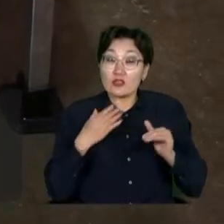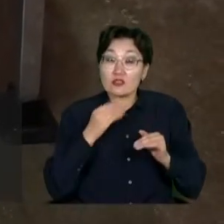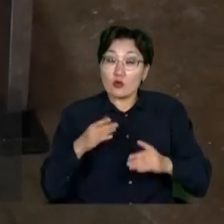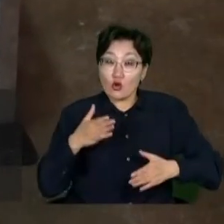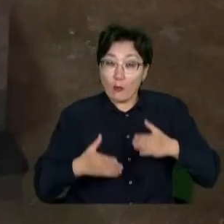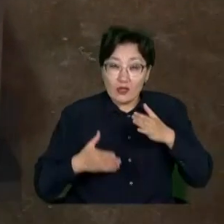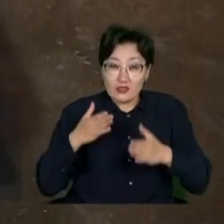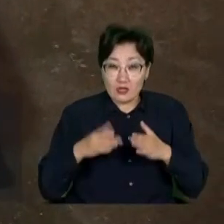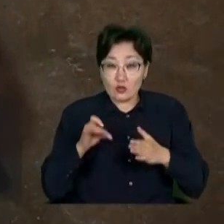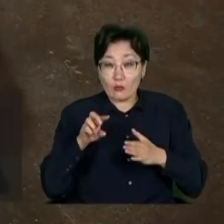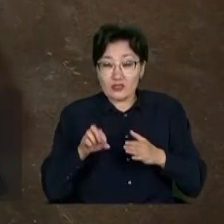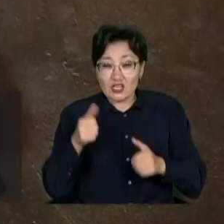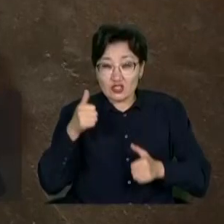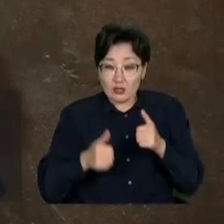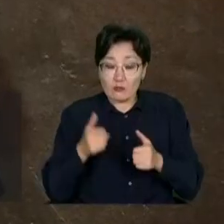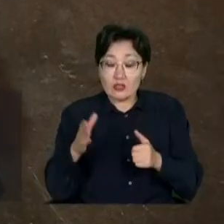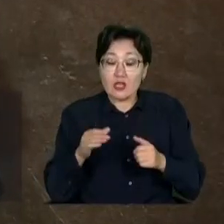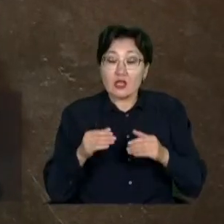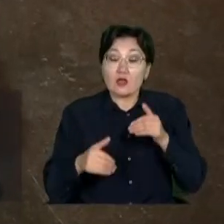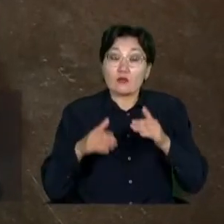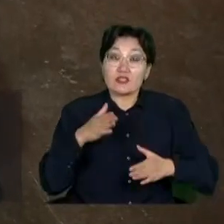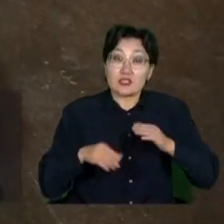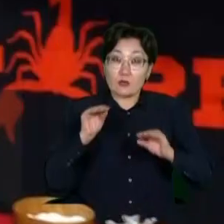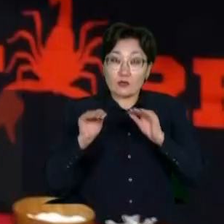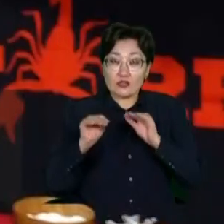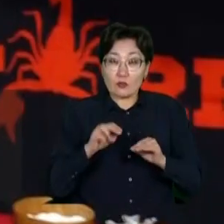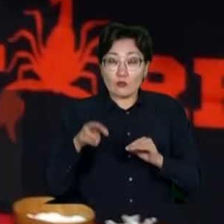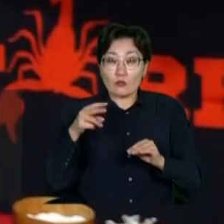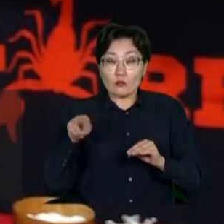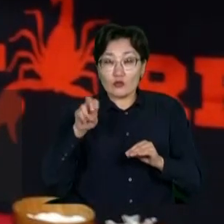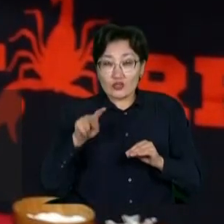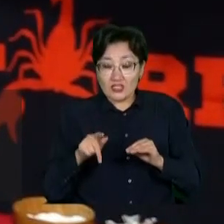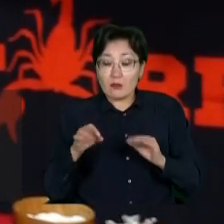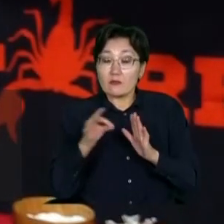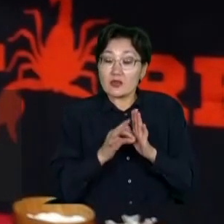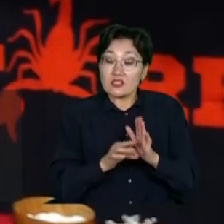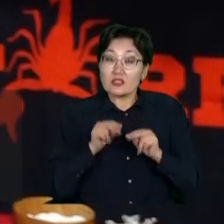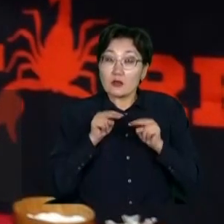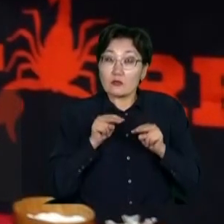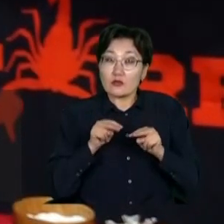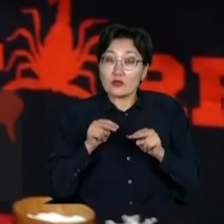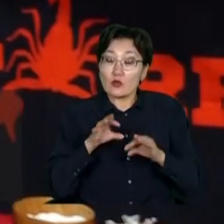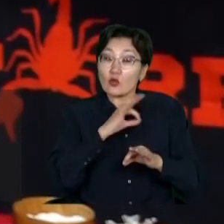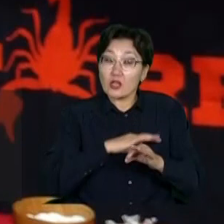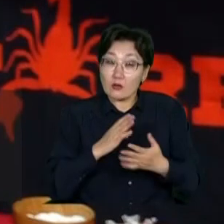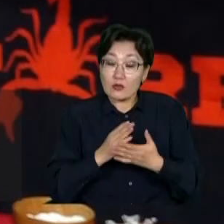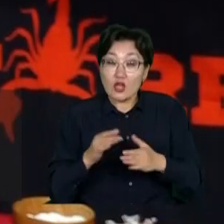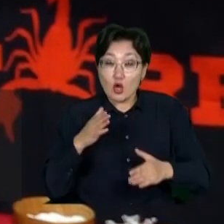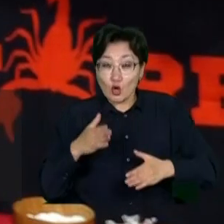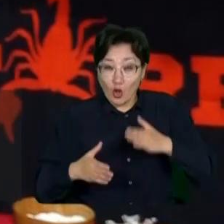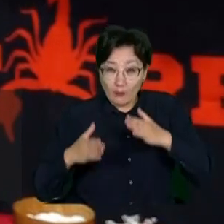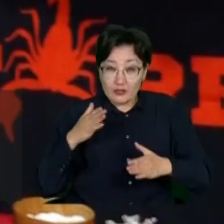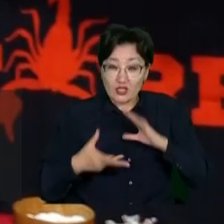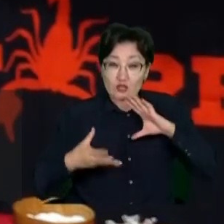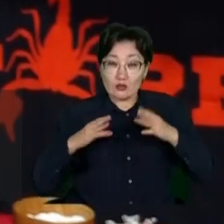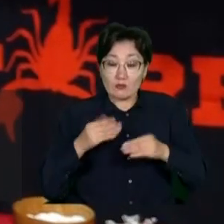роботтарын жарыстырады. Роботты құрастыруда біз модульдік принципті ұстанамыз. Ол жалайтатын болсақ, ол роботтың